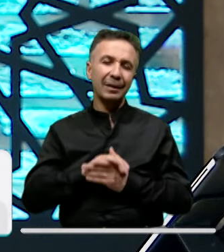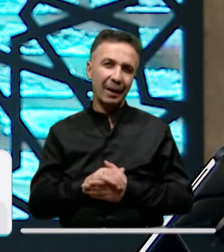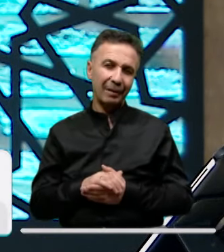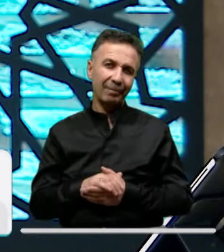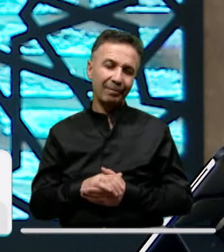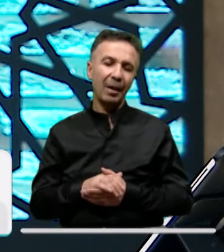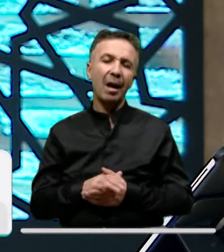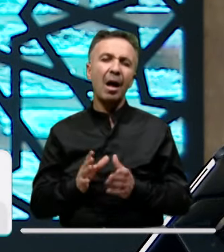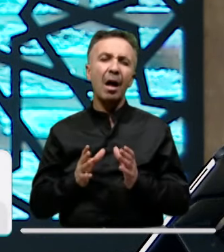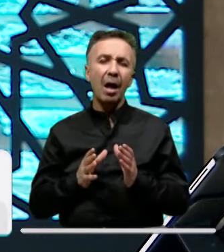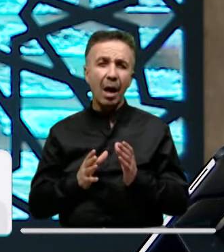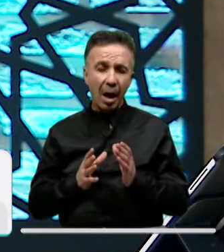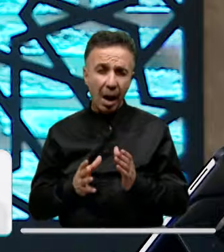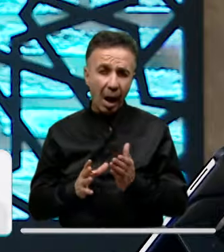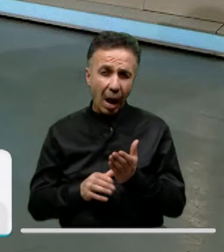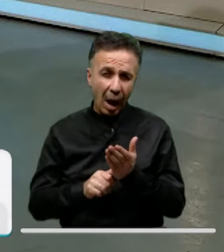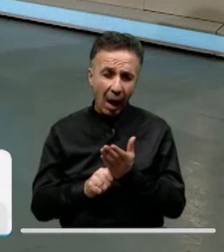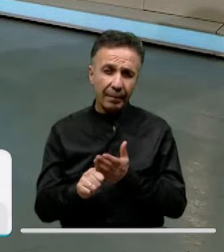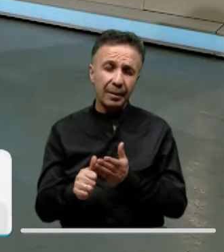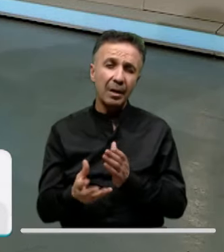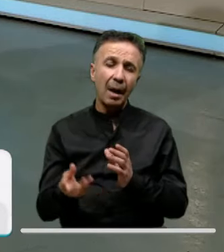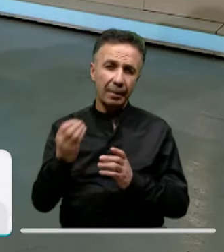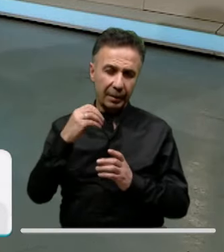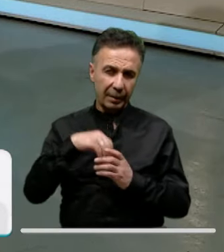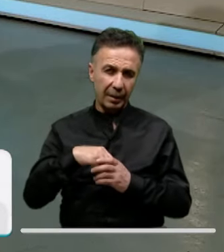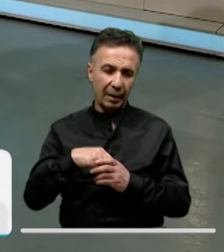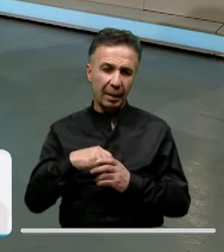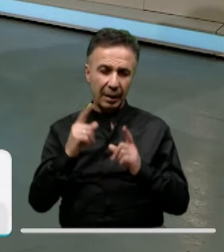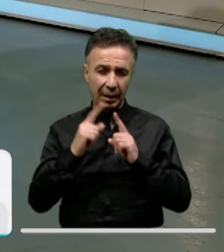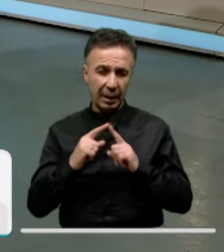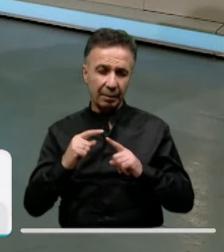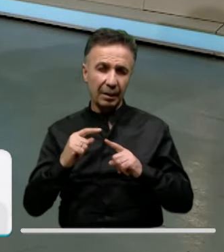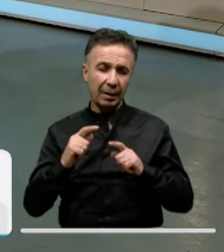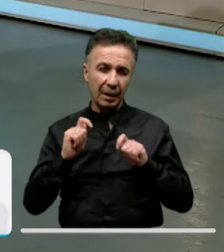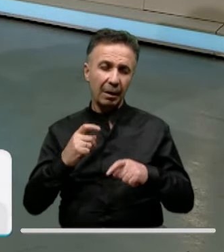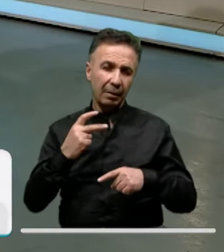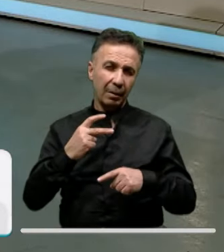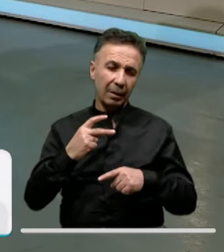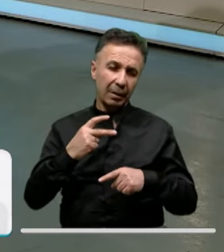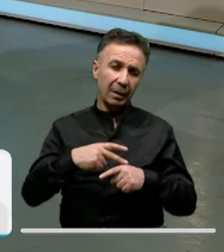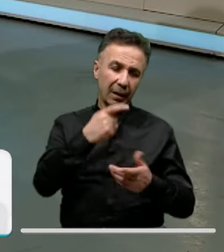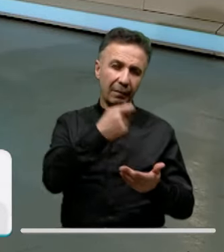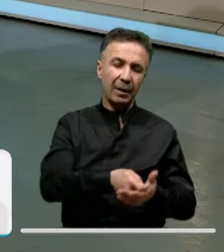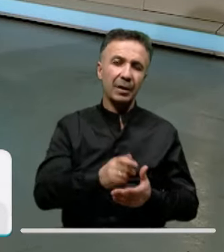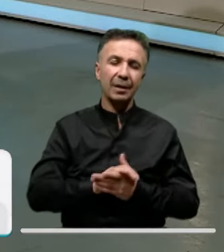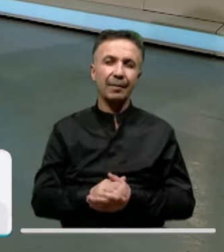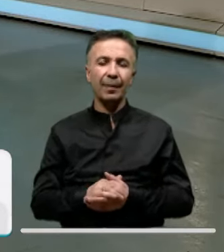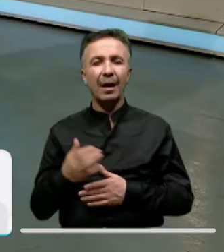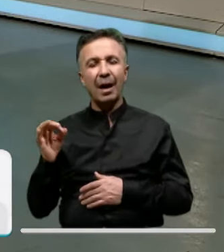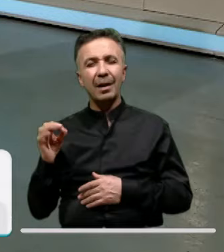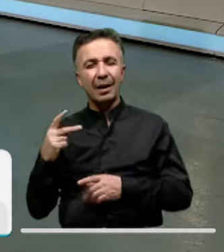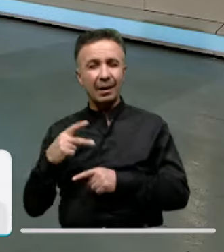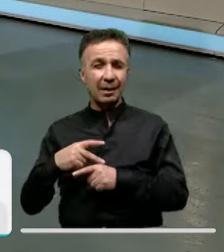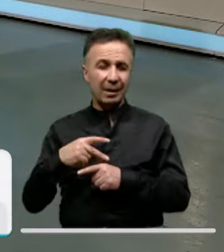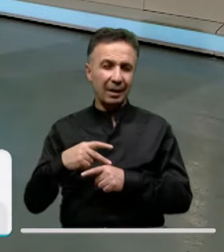Tabii tabii tamamının. Bir yanlışlık daha var. Halk, biz hep böyle 80.18 gram diyoruz ya. Sanki altına zekat düşüyor da